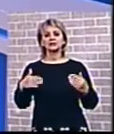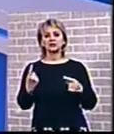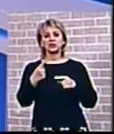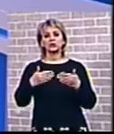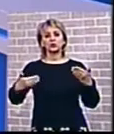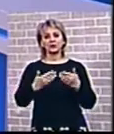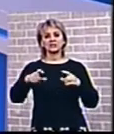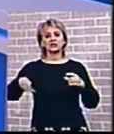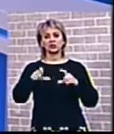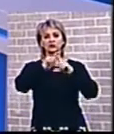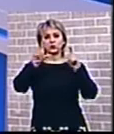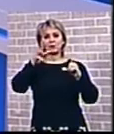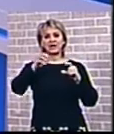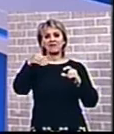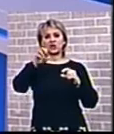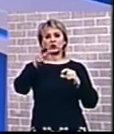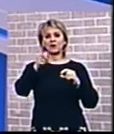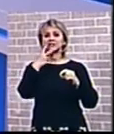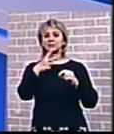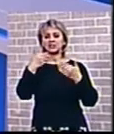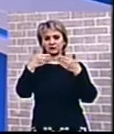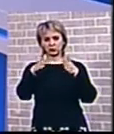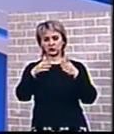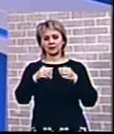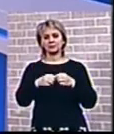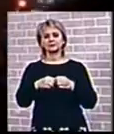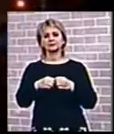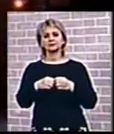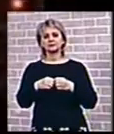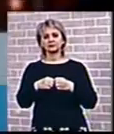Здравствуйте, это «Новости на Дону» в студии Мария Филинкова. Смотрите в выпуске.